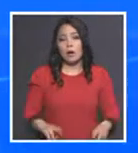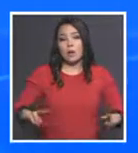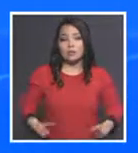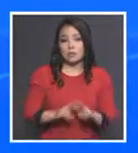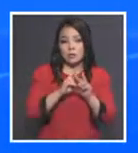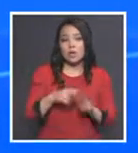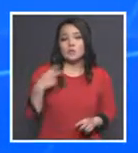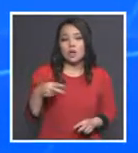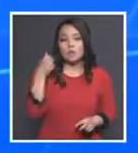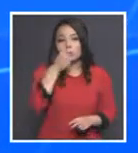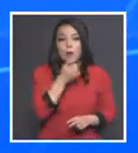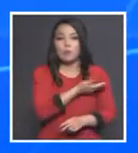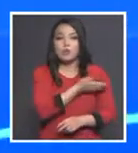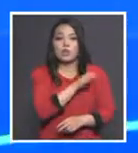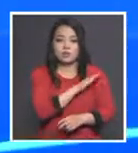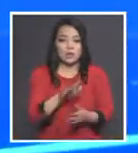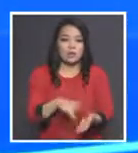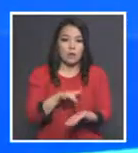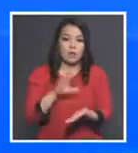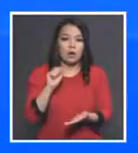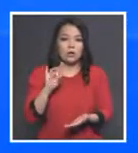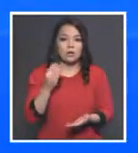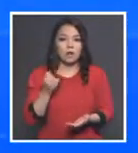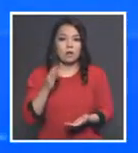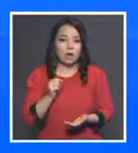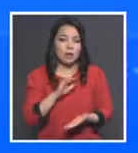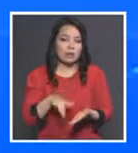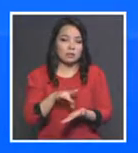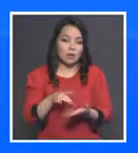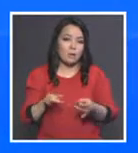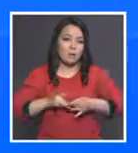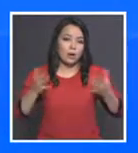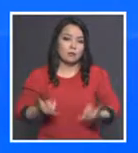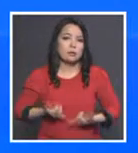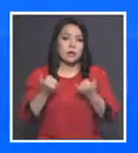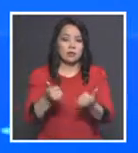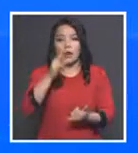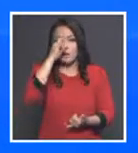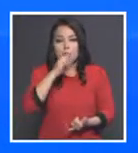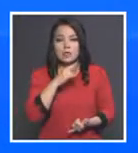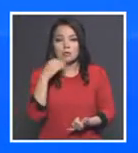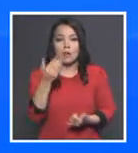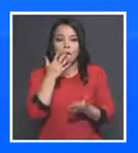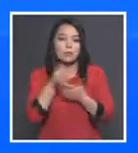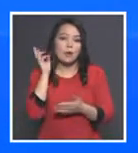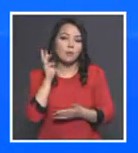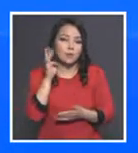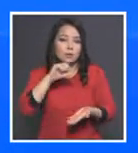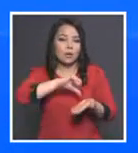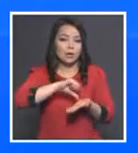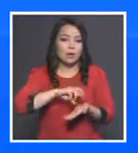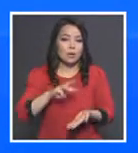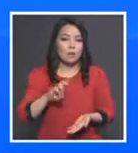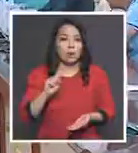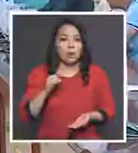Астананың 20 жылдығы Польшаның бас қаласы Варшавада да тойланды. Бұл туралы Қазақстанның осы мемлекеттегі елшісі Марғұлан Баймұхан мәлімдеді.